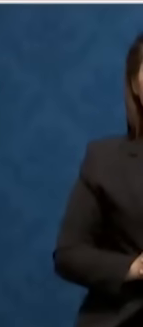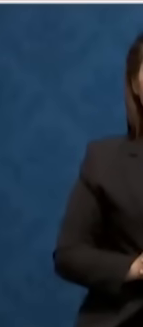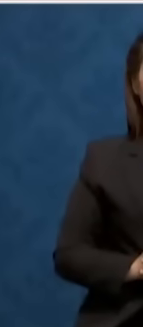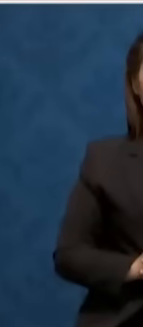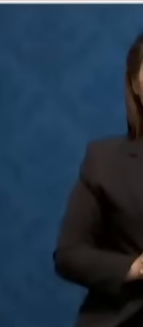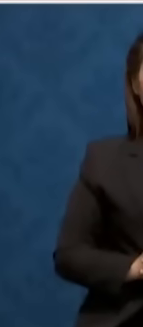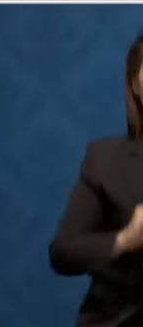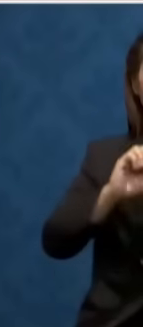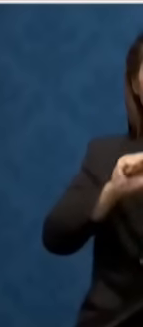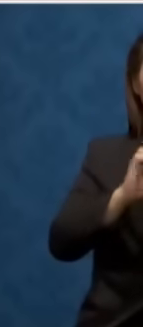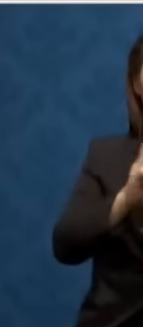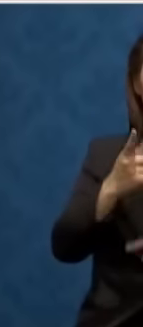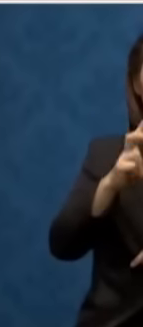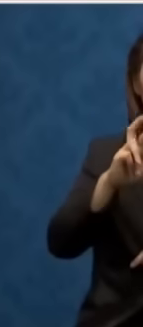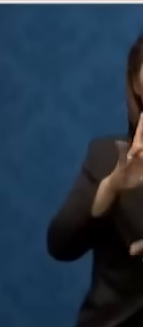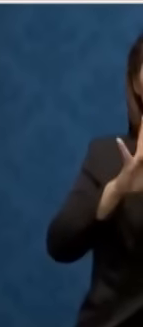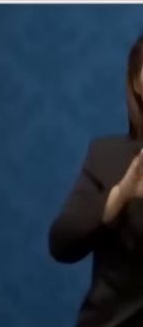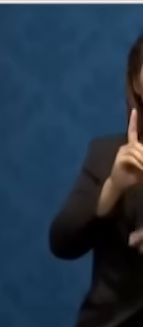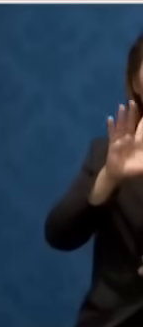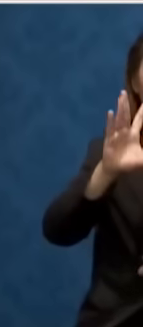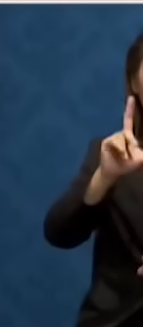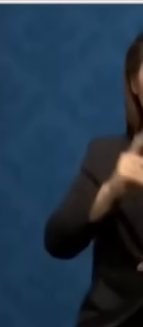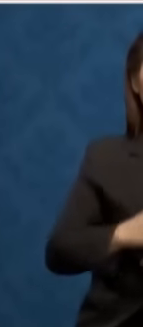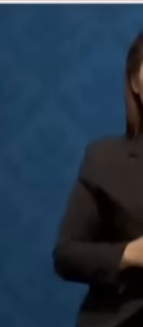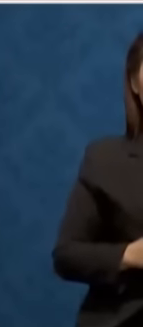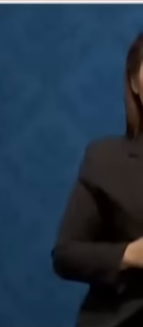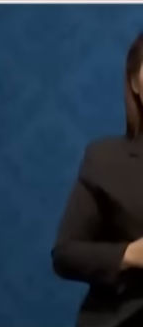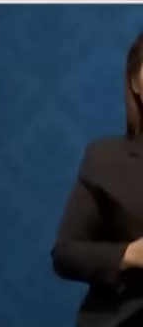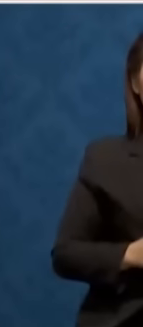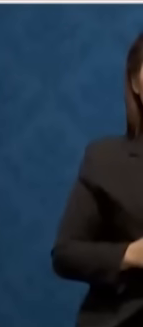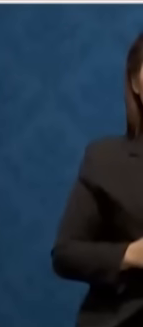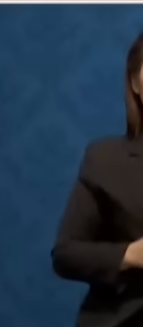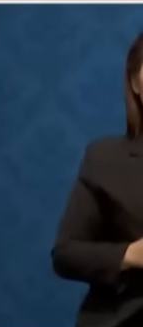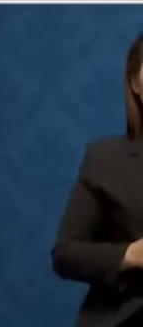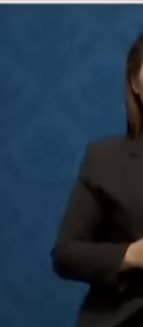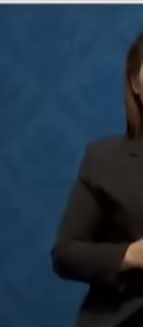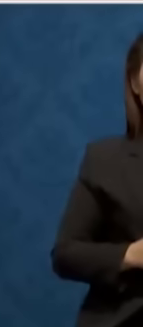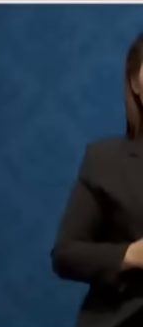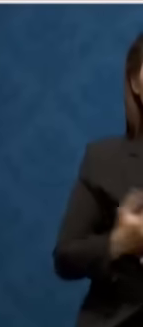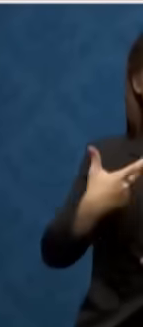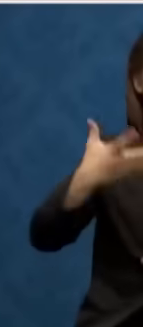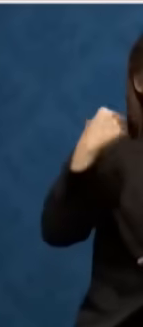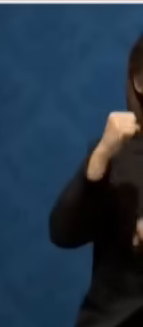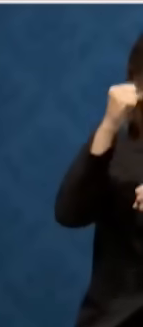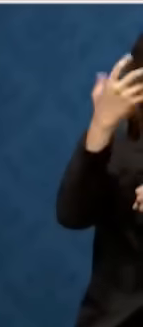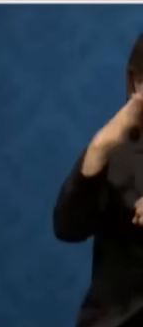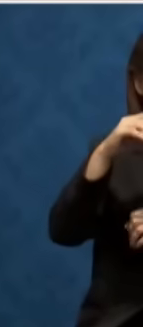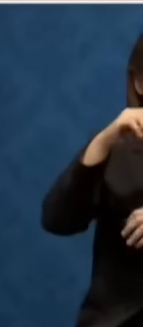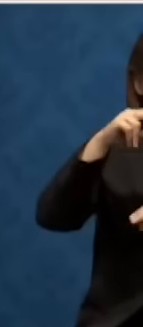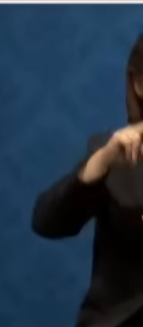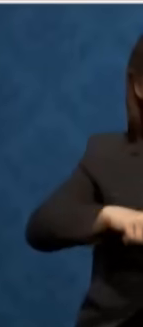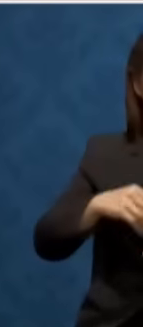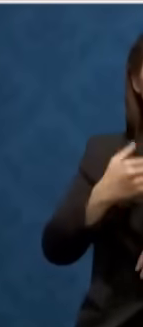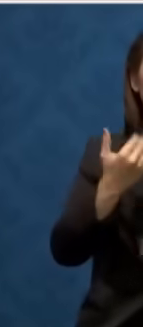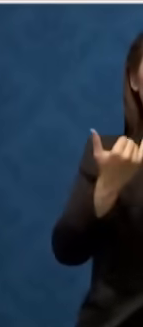านขอถือว่าท่านครับไม่ได้ประท้วงของประท้วงก็นั่งแล้วตอนนี้ขอให้ท่านเสนอ